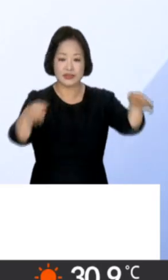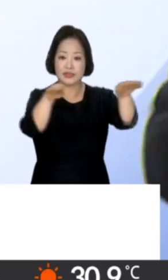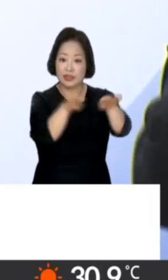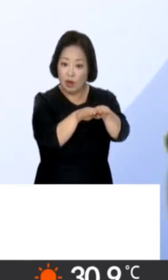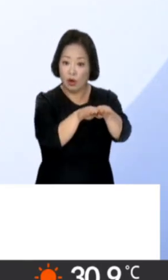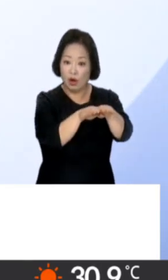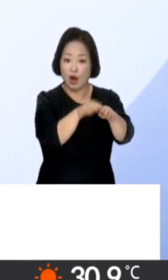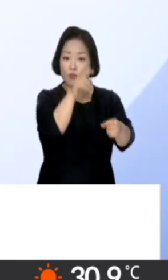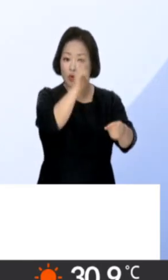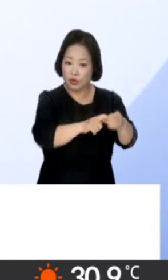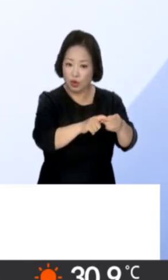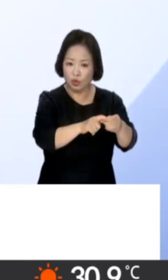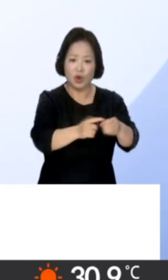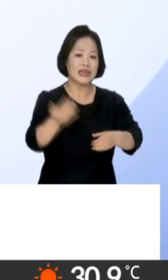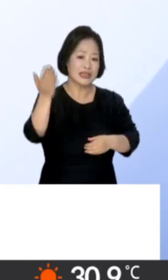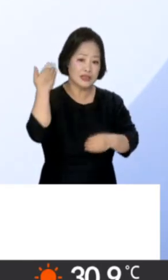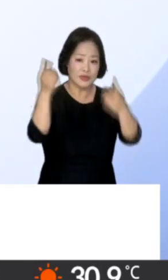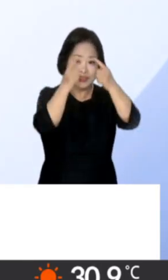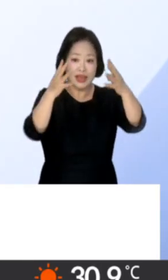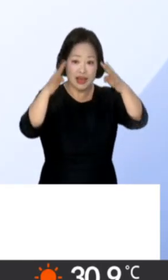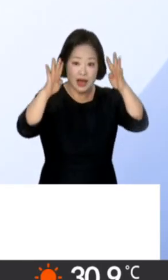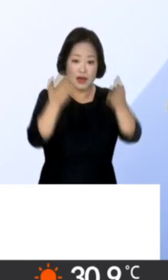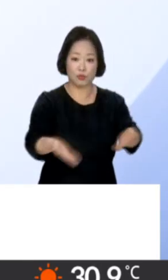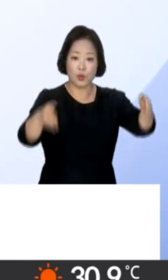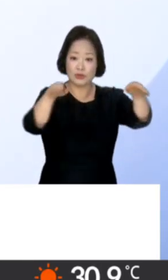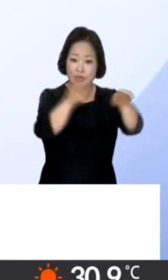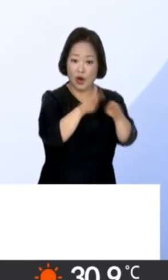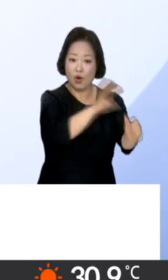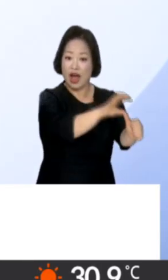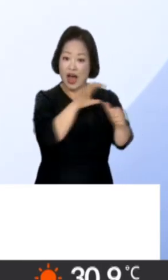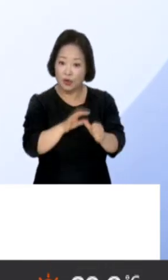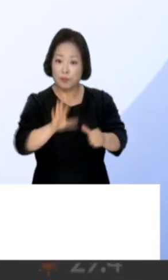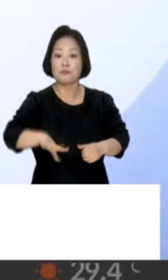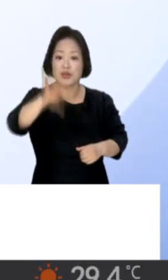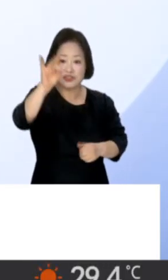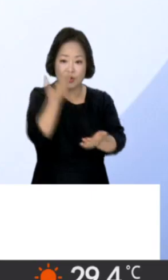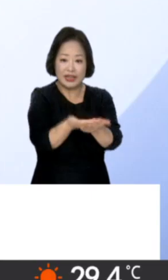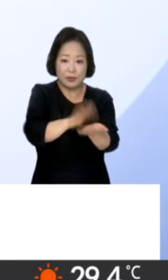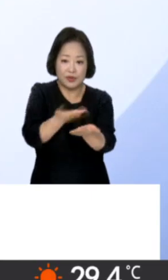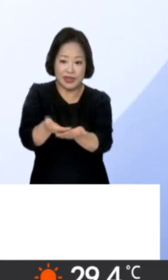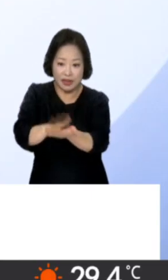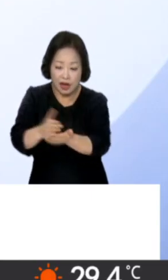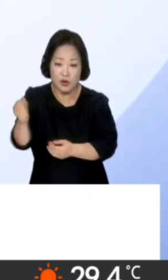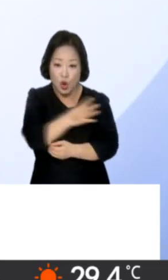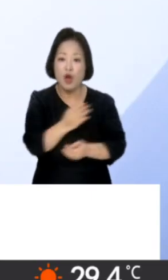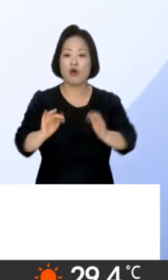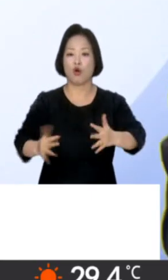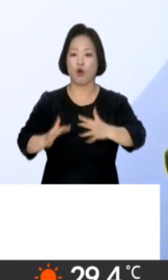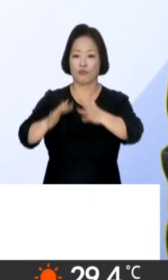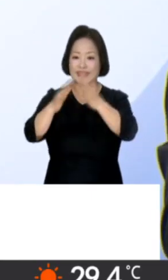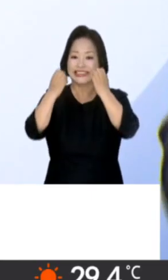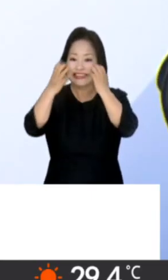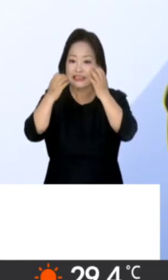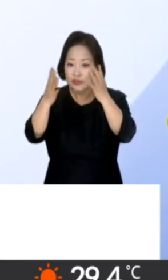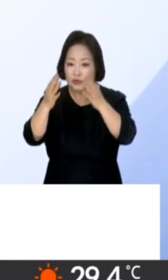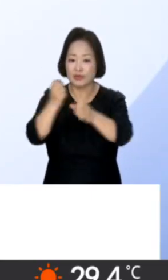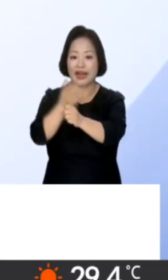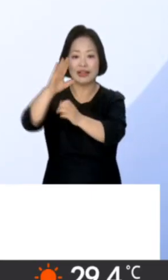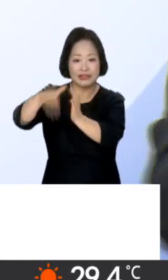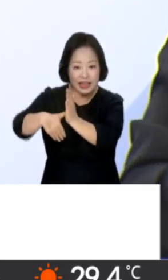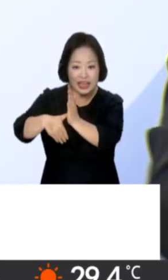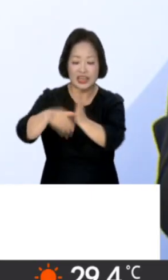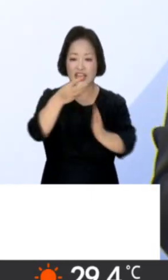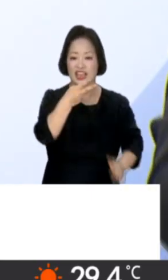위해 기존 대학 시설을 활용한 리모델링을 우선 실시하고 건물 신축의 경우 턴키 방식 계약 등을